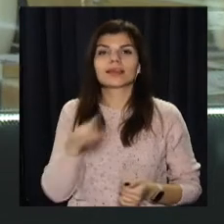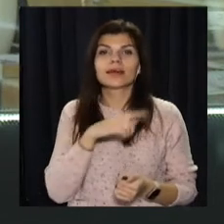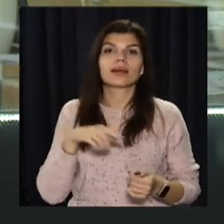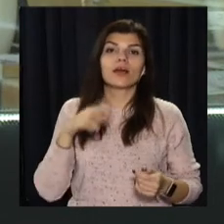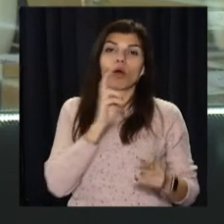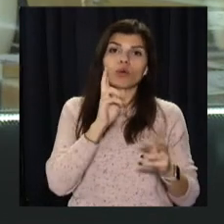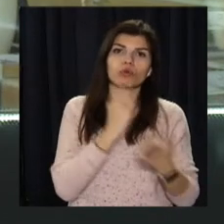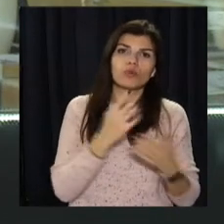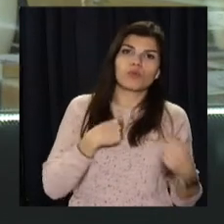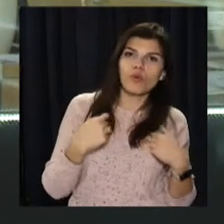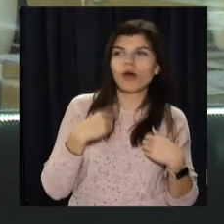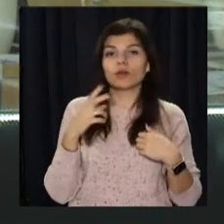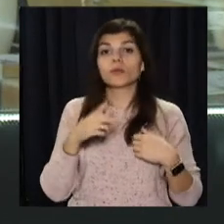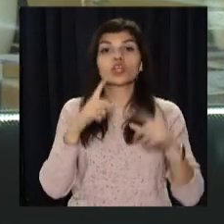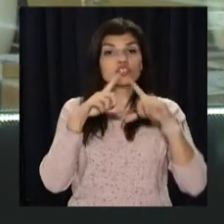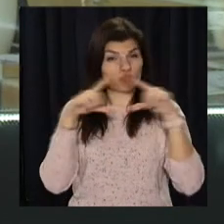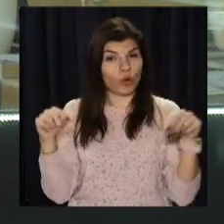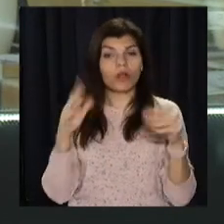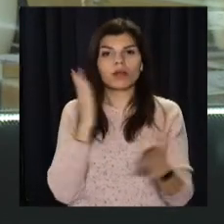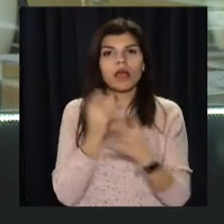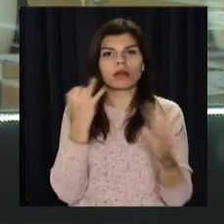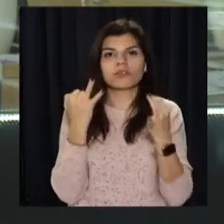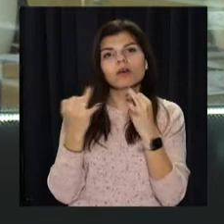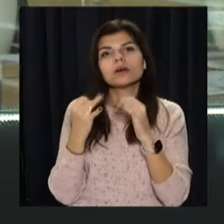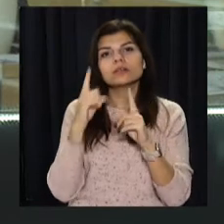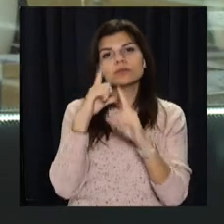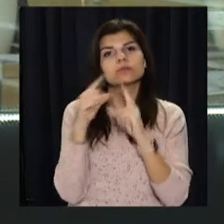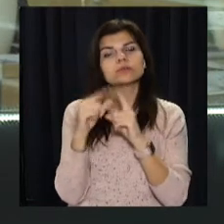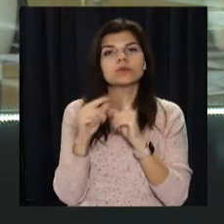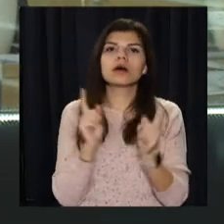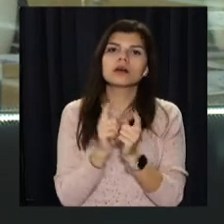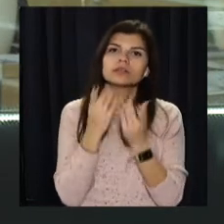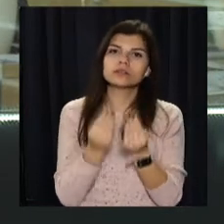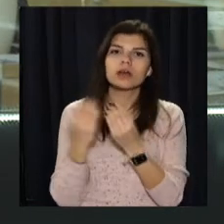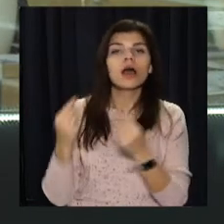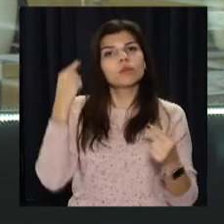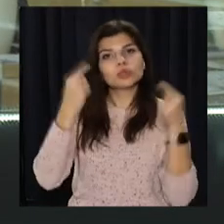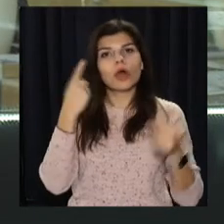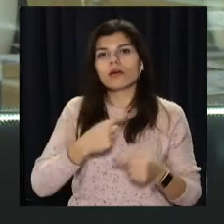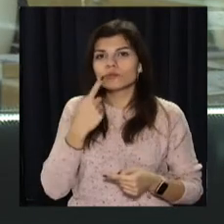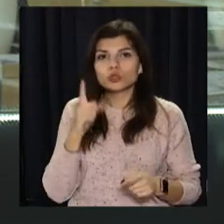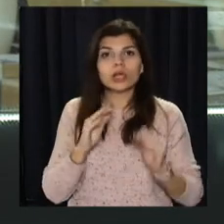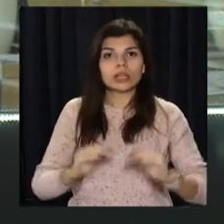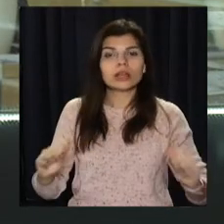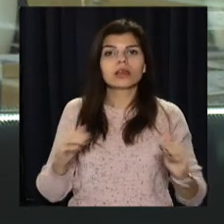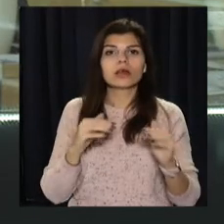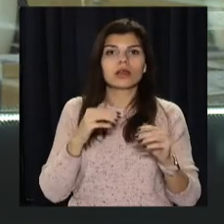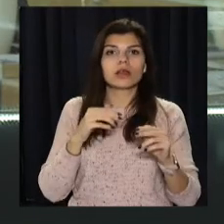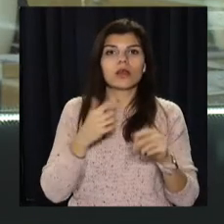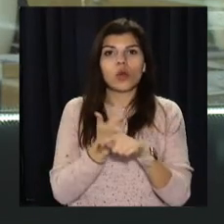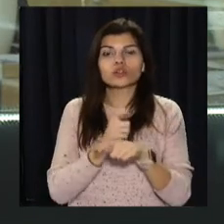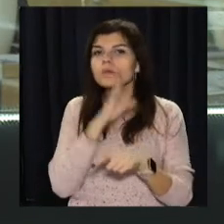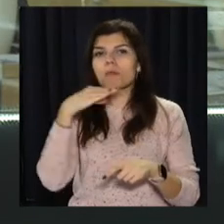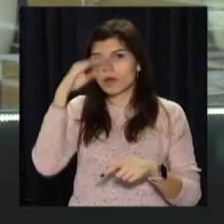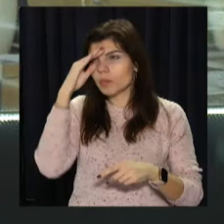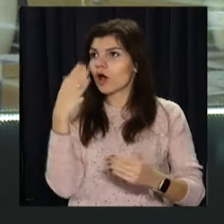страждають. Шкільний булінг став чи не найактуальнішою проблемою сьогодення. Психологи зазначають, діти відзеркалюють вчинки батьків, тому